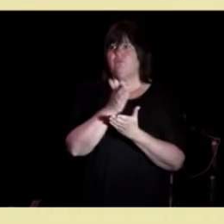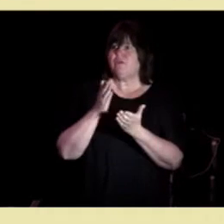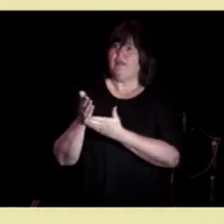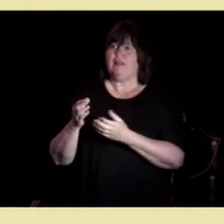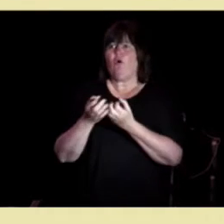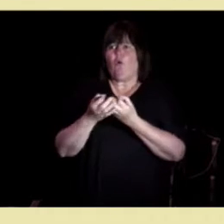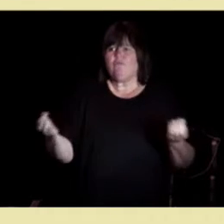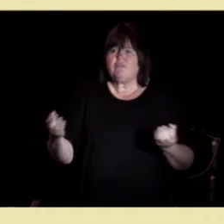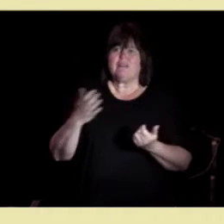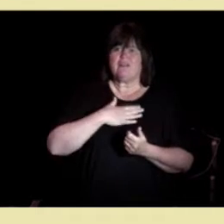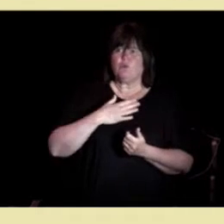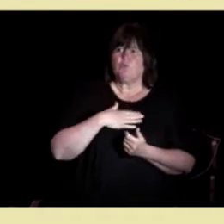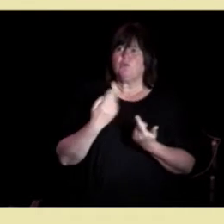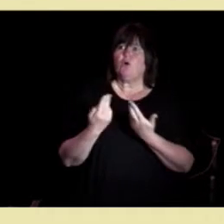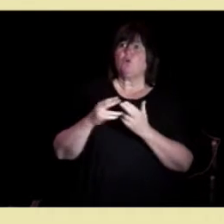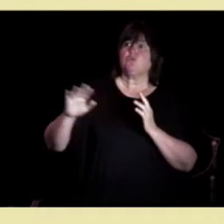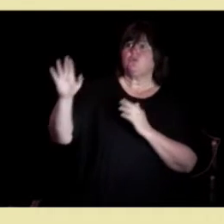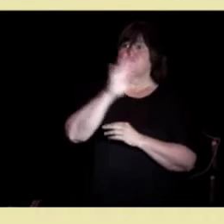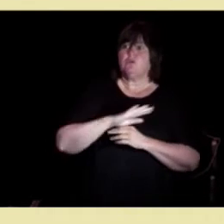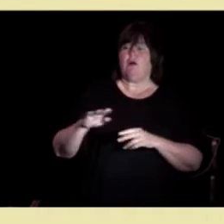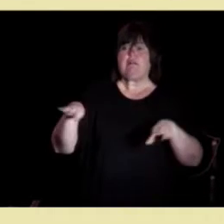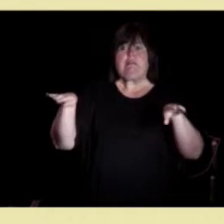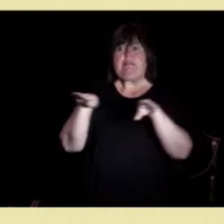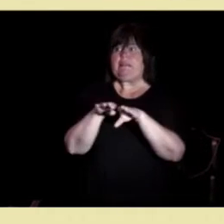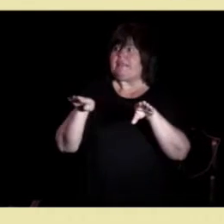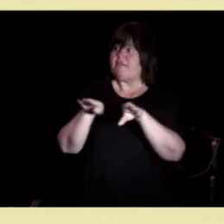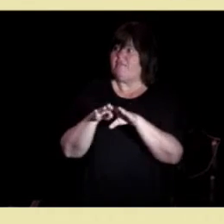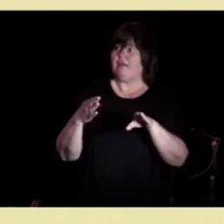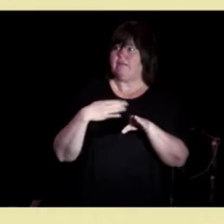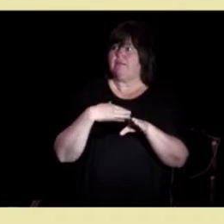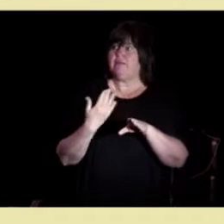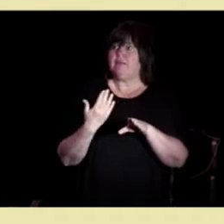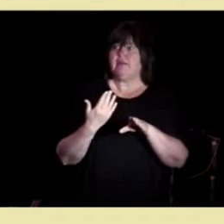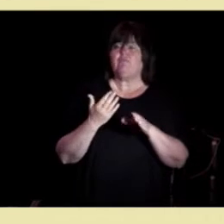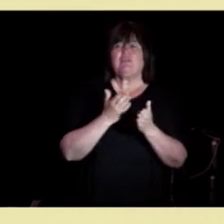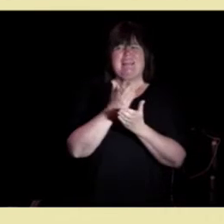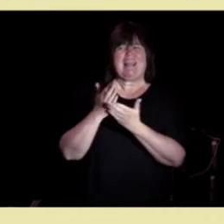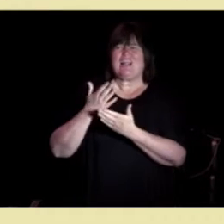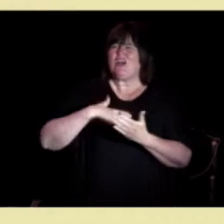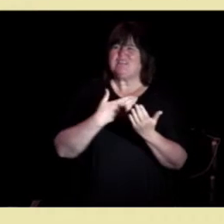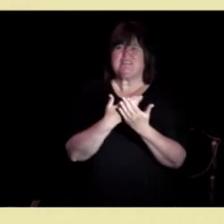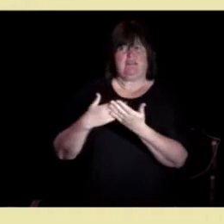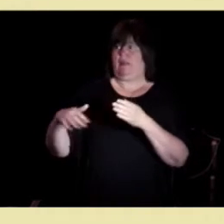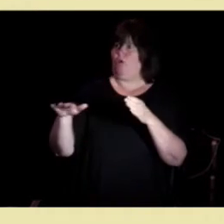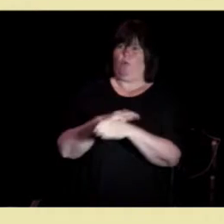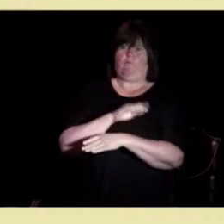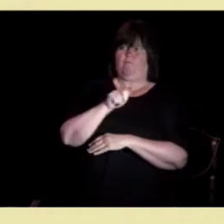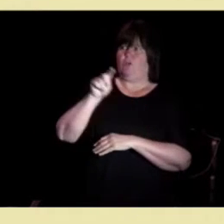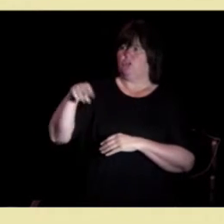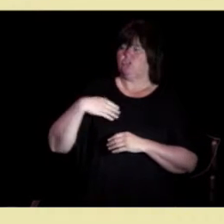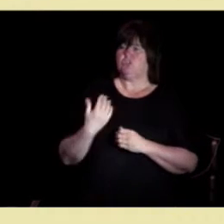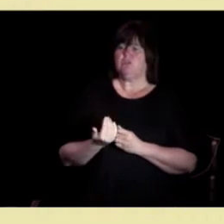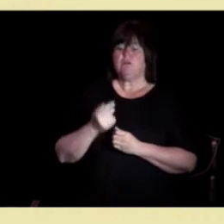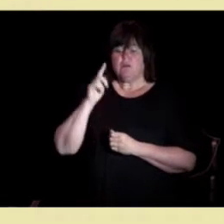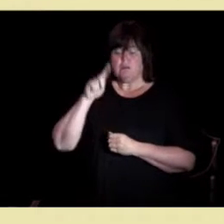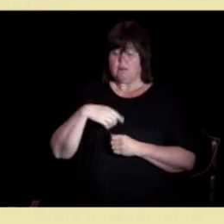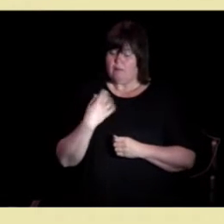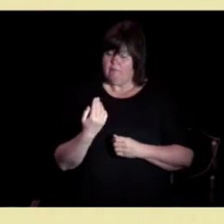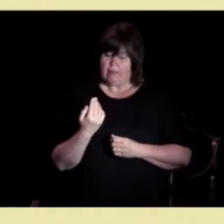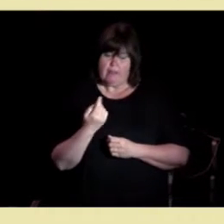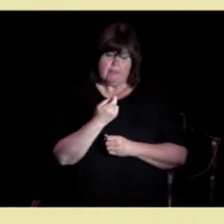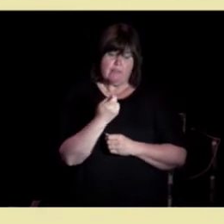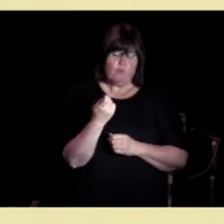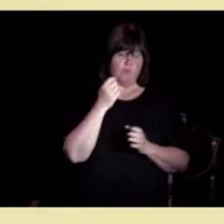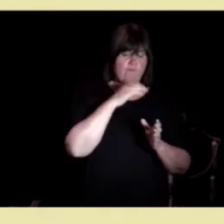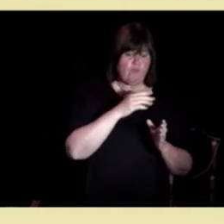nasjonalt likeverd i fordeling av helsetjenester ikke er oppfylt. Det kan være tegn på at befolkningen i noen områder